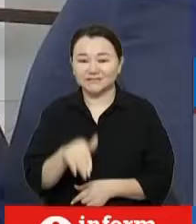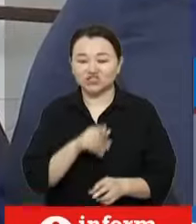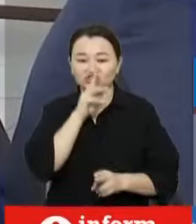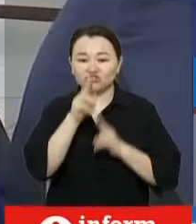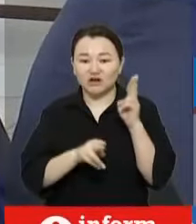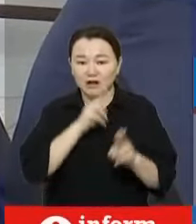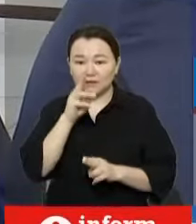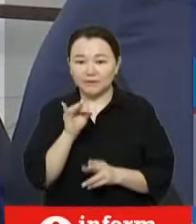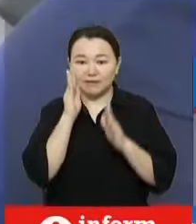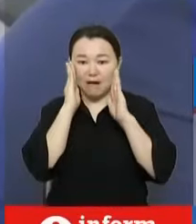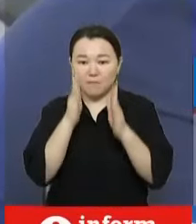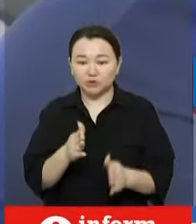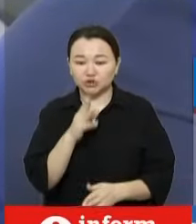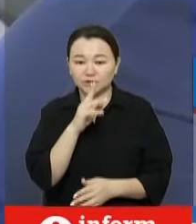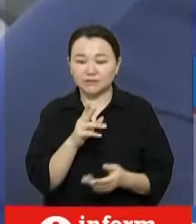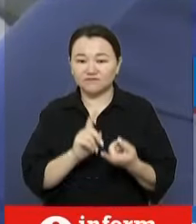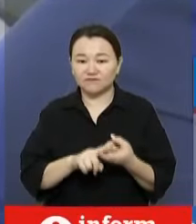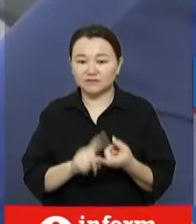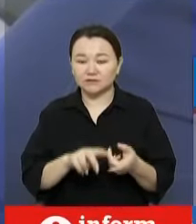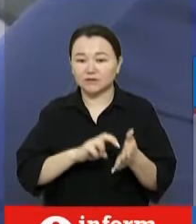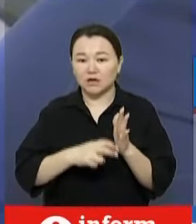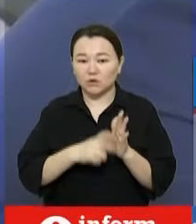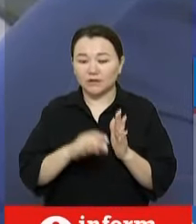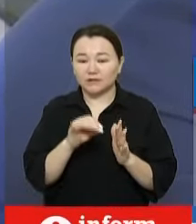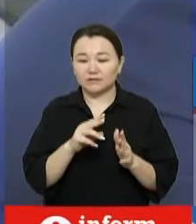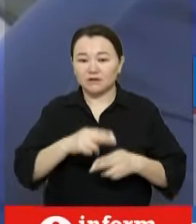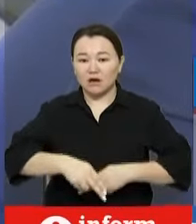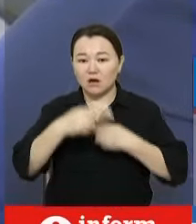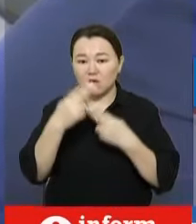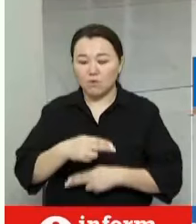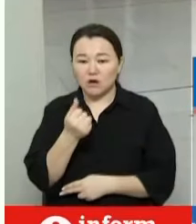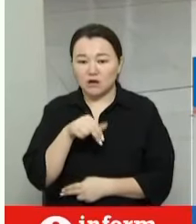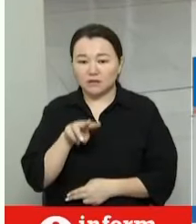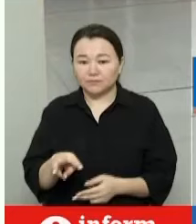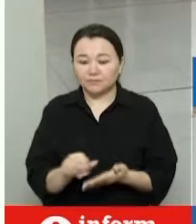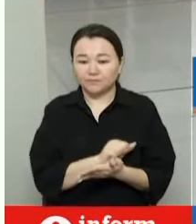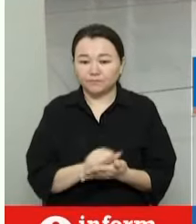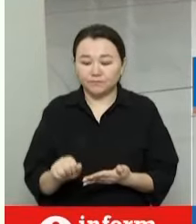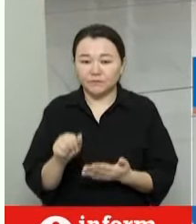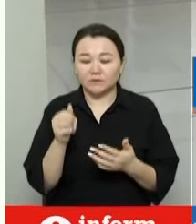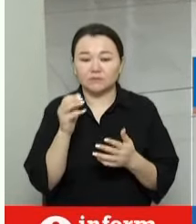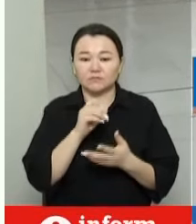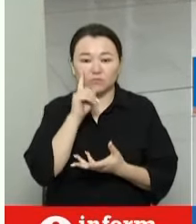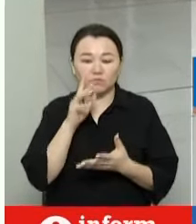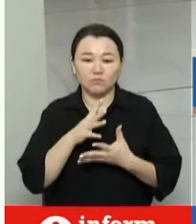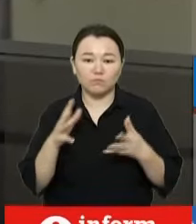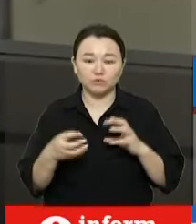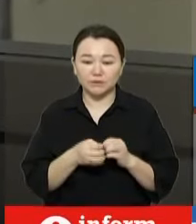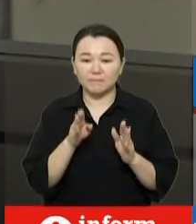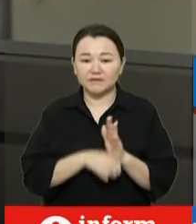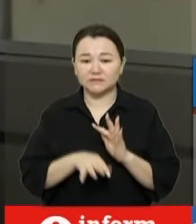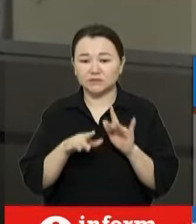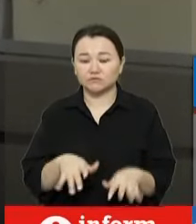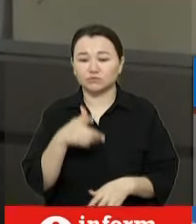жалоб и обращений касательно налогового и таможенного администрирования в основном поступают на действия или бездействия